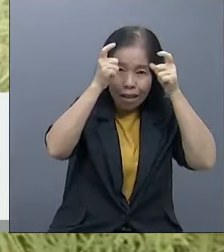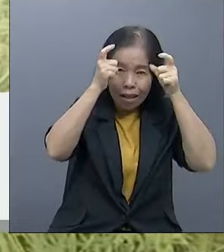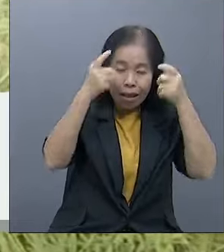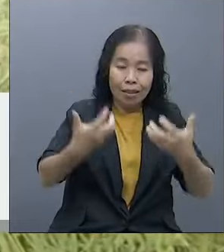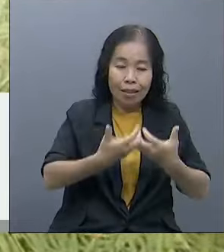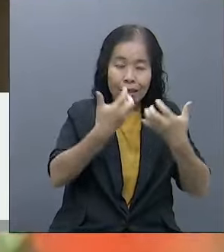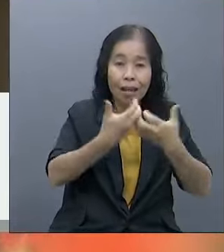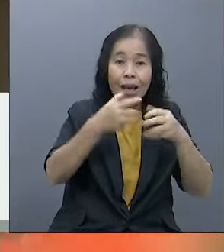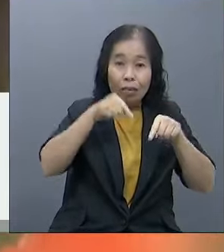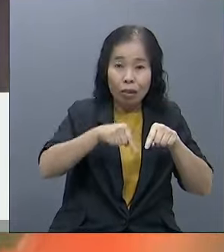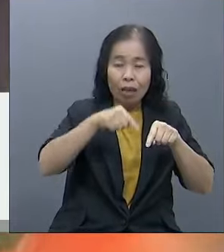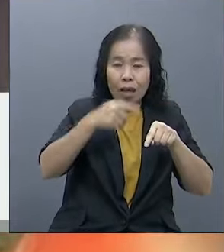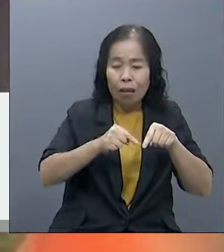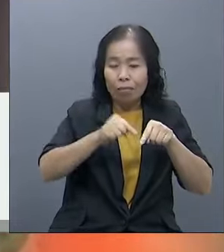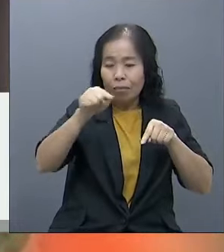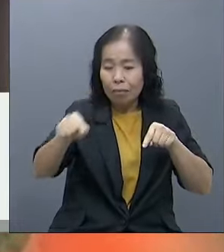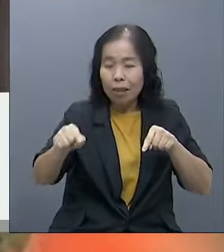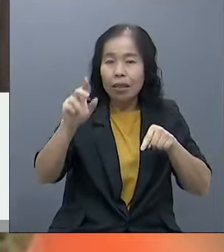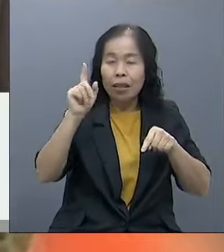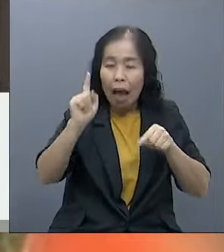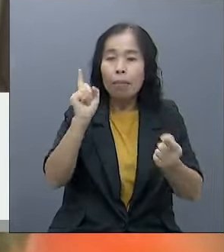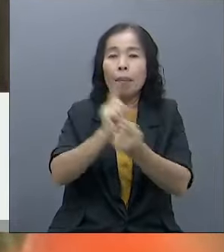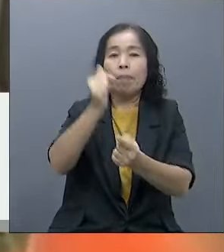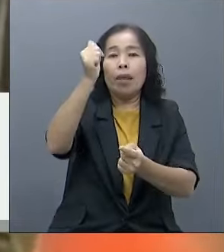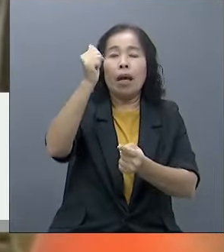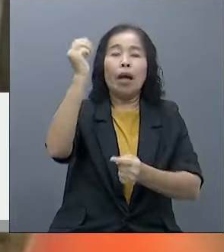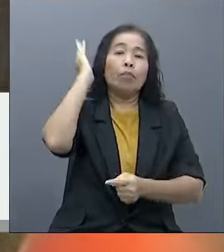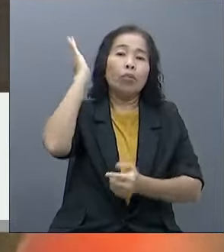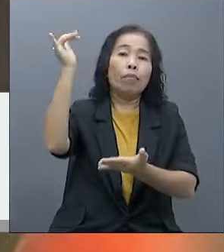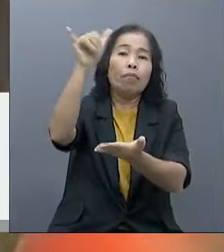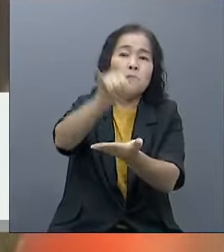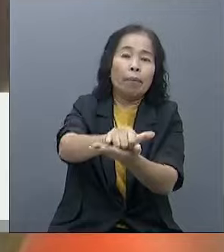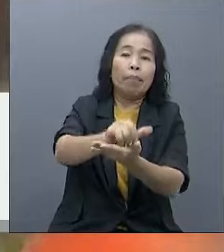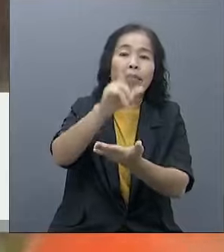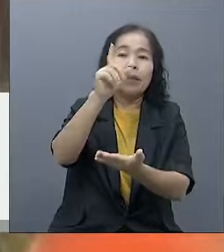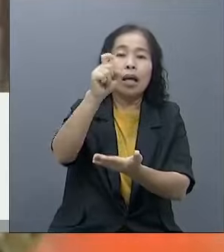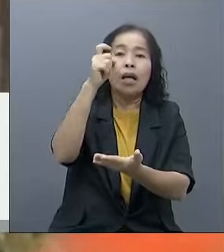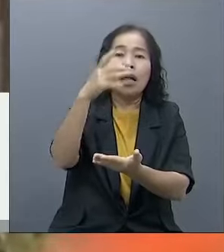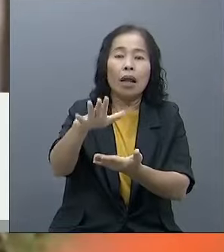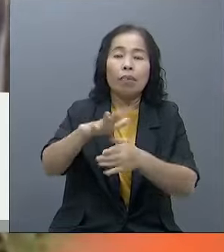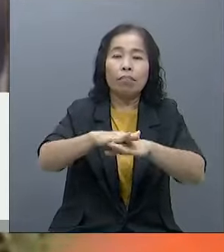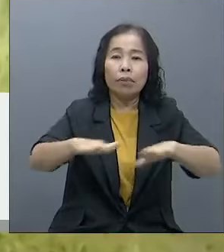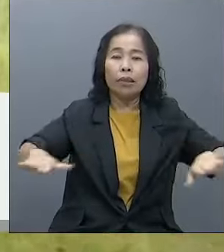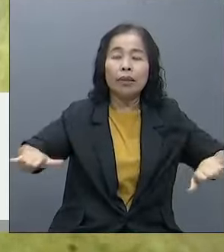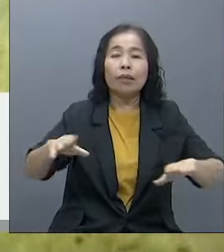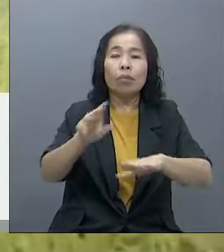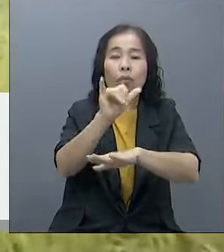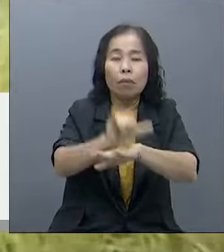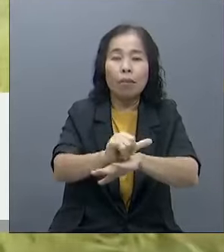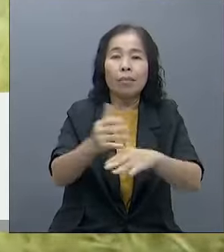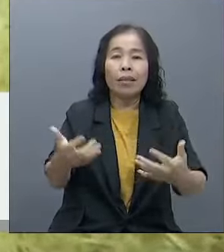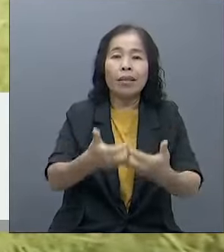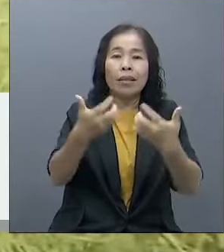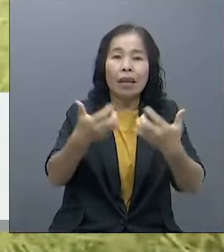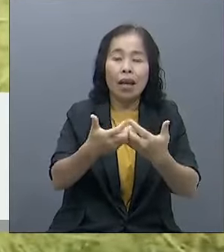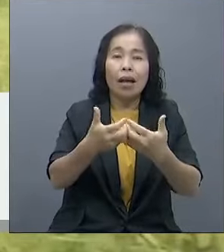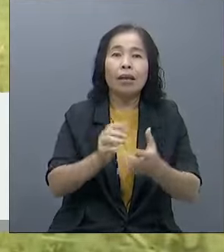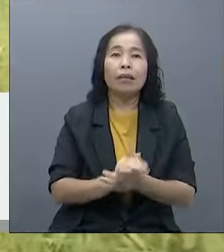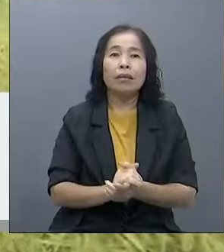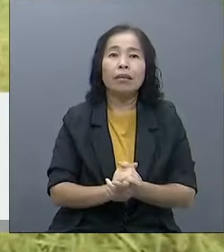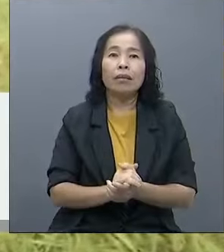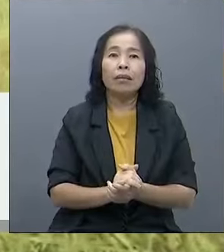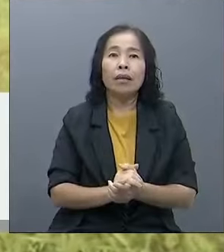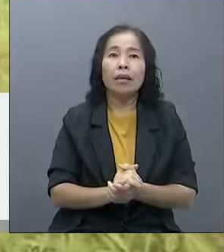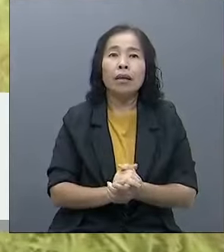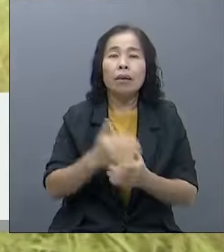ขึ้นจากนั้นประมาณ 30นาทีก็พบร่างชายคนดังกล่าวนอนเสียชีวิตอยู่บนพื้นดินที่มียากขึ้นปกคลุมมือขวายัง